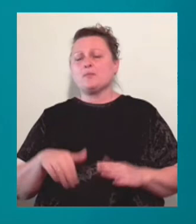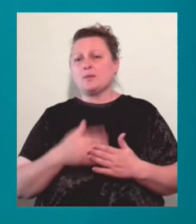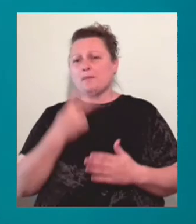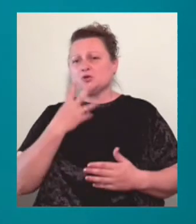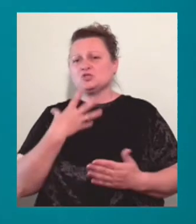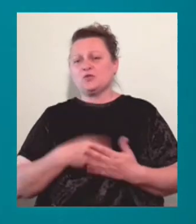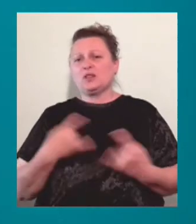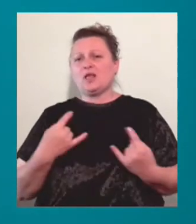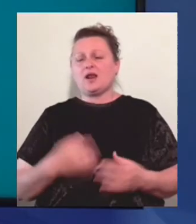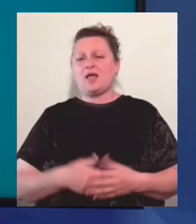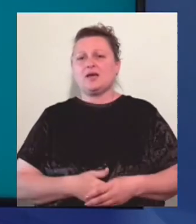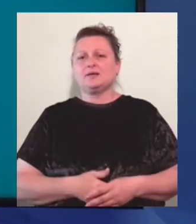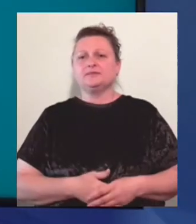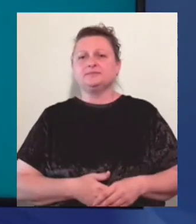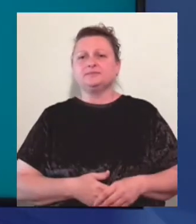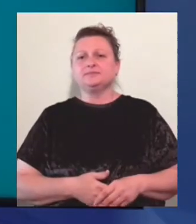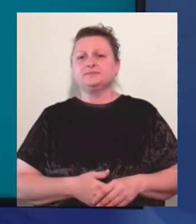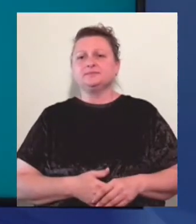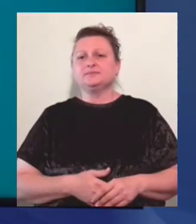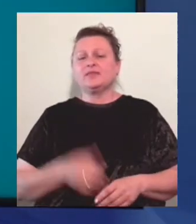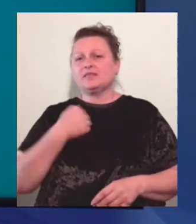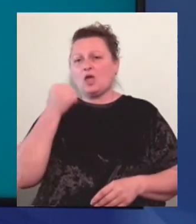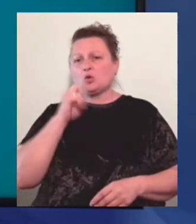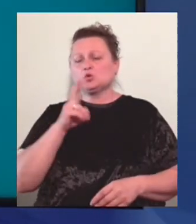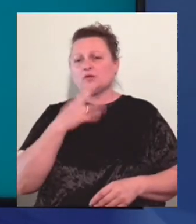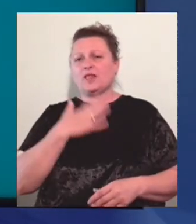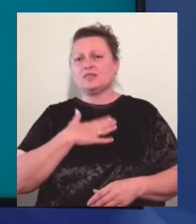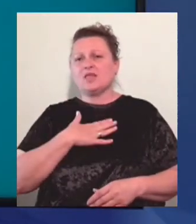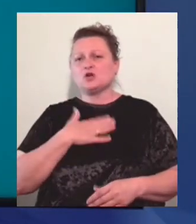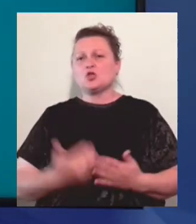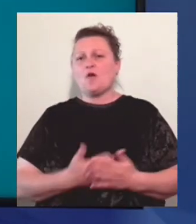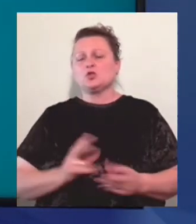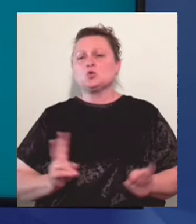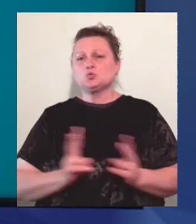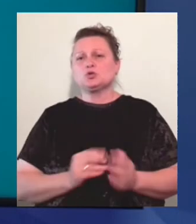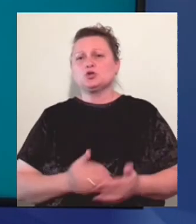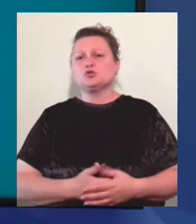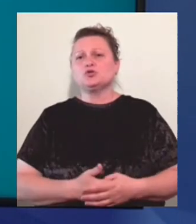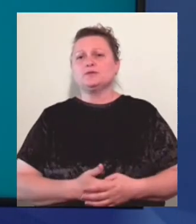бачите на своїх екранах. Дякую, що дивилися наші новини. До зустрічі.